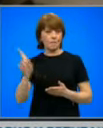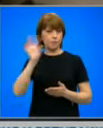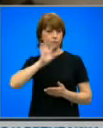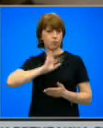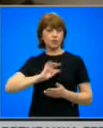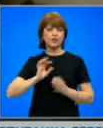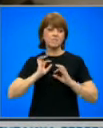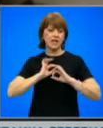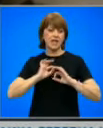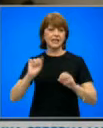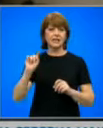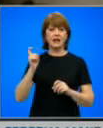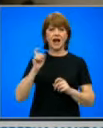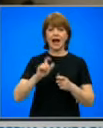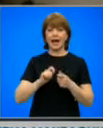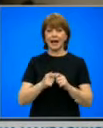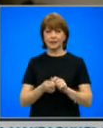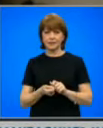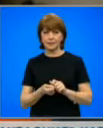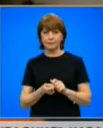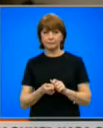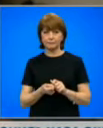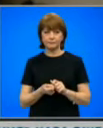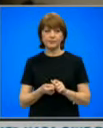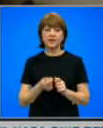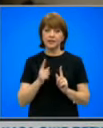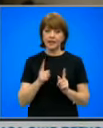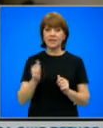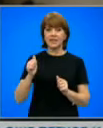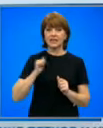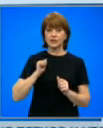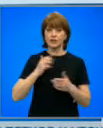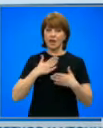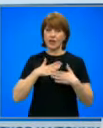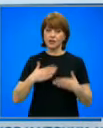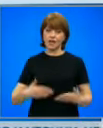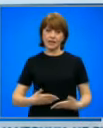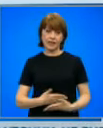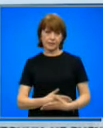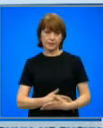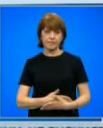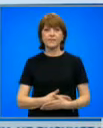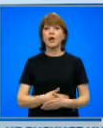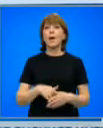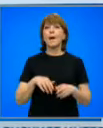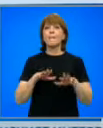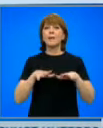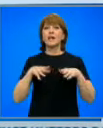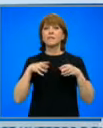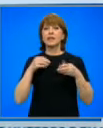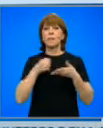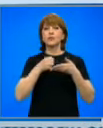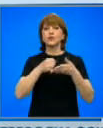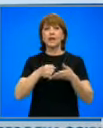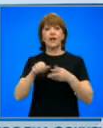гаранции за това, което ви говорих преди малко. Защита на нашия интерес. Парламентарната бюджетна комисия изслуша